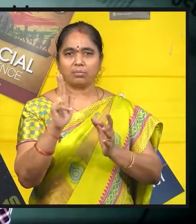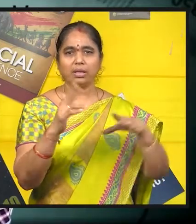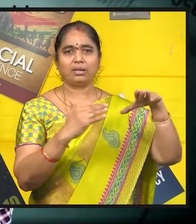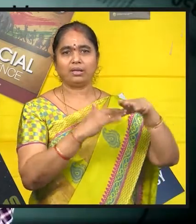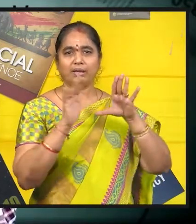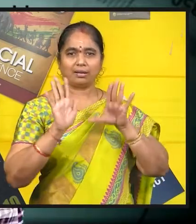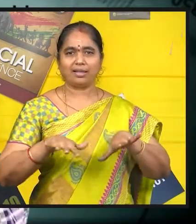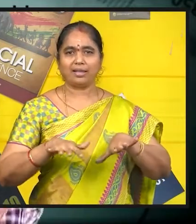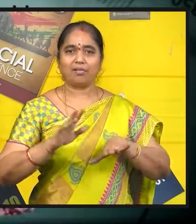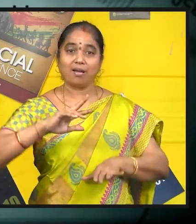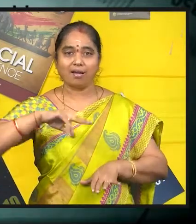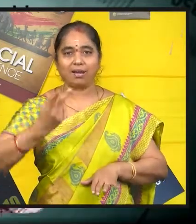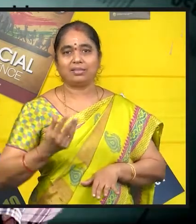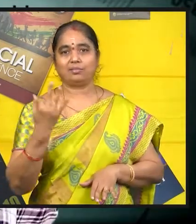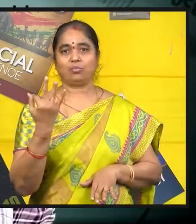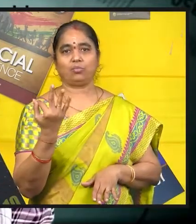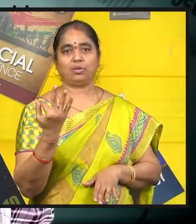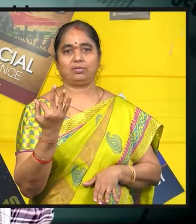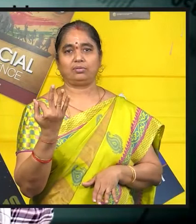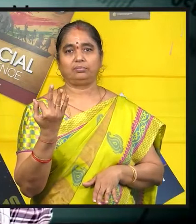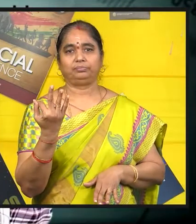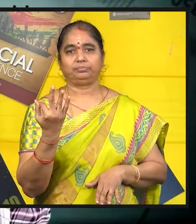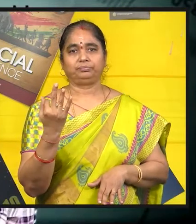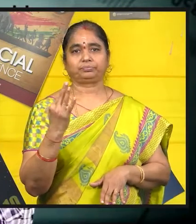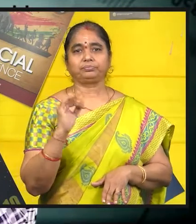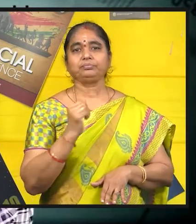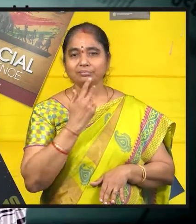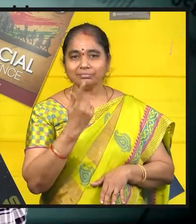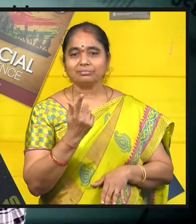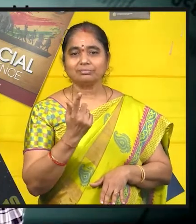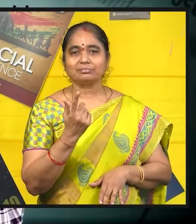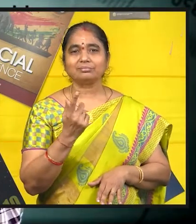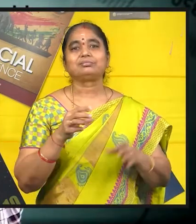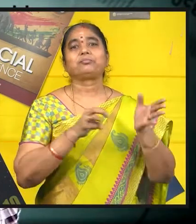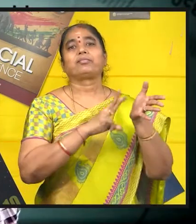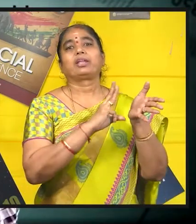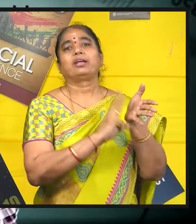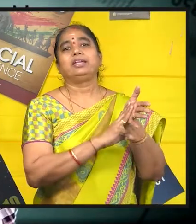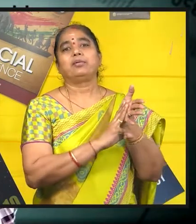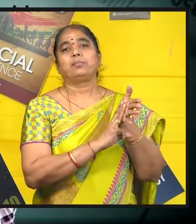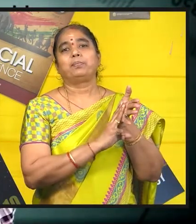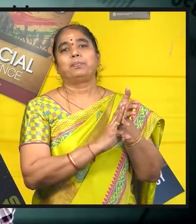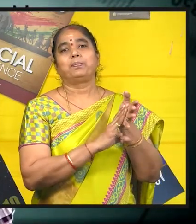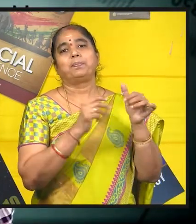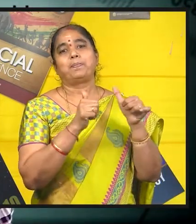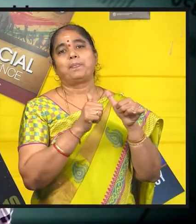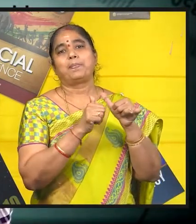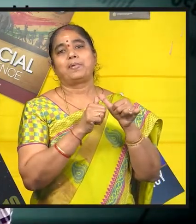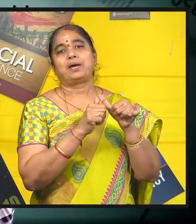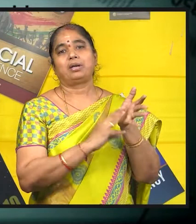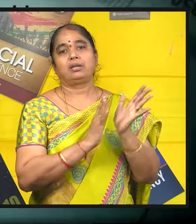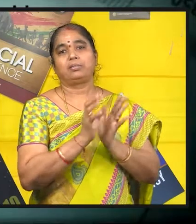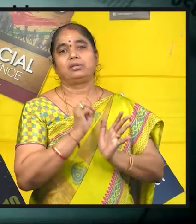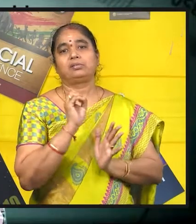எலக்ட்ரான்கள் இருக்கிறது. அதுக்கு அடுத்து வரீங்க, மூணாவதுக்கு வரப்போகிறோம். மூணாவது நம்ம என்னன்னு சொல்ல போகிறோம்னு சொன்னால் எம் ஆற்றல் கூடு என்று